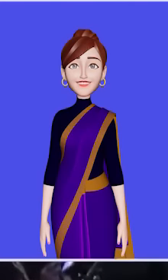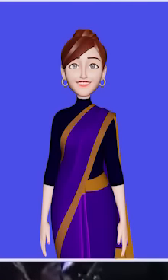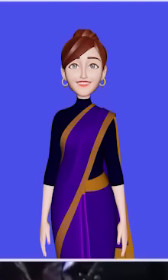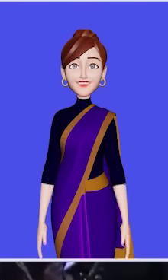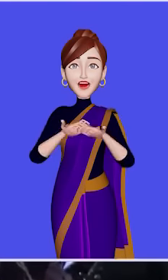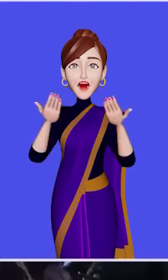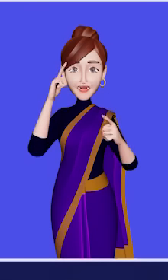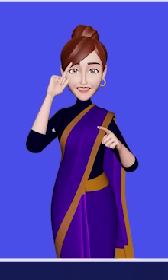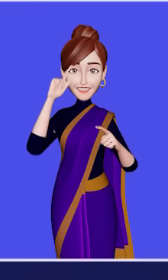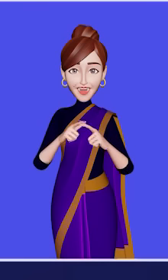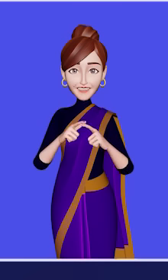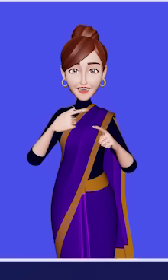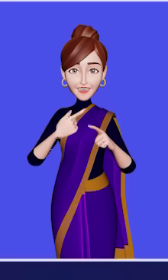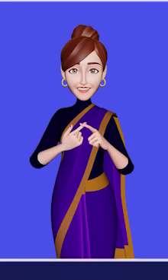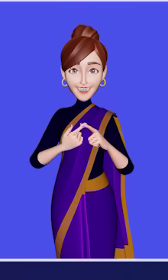Excellencies,